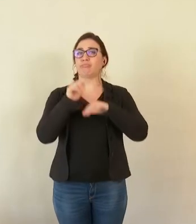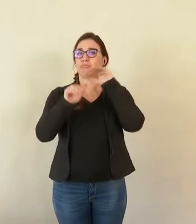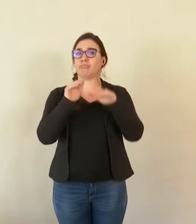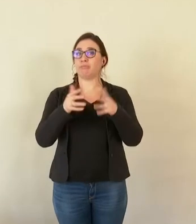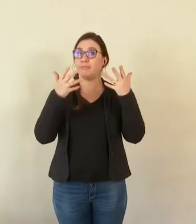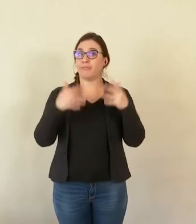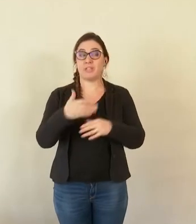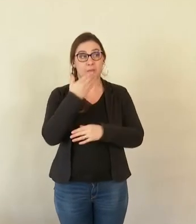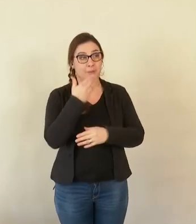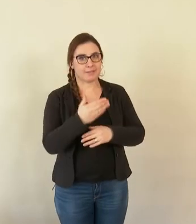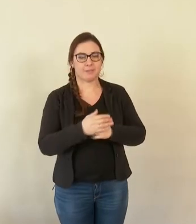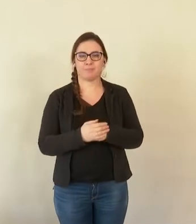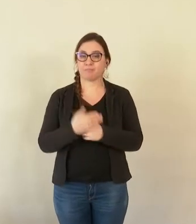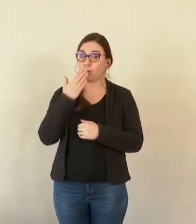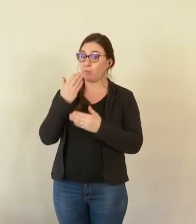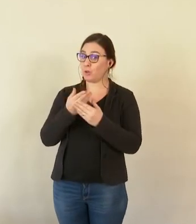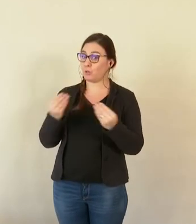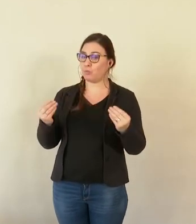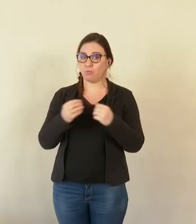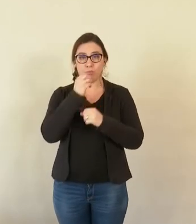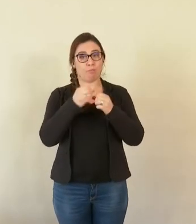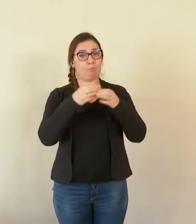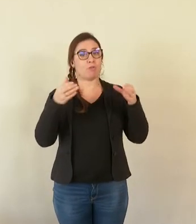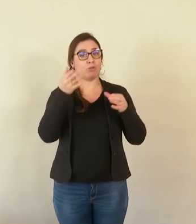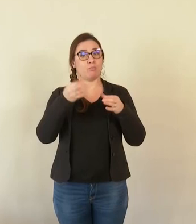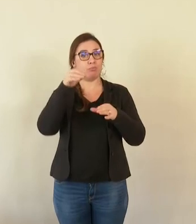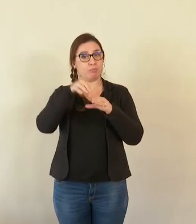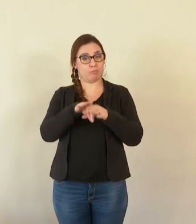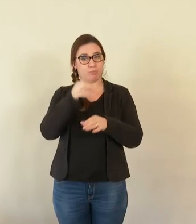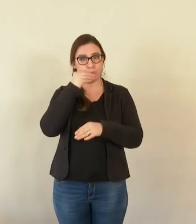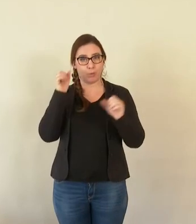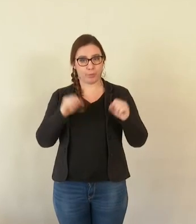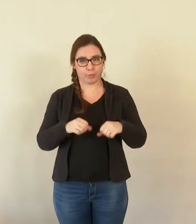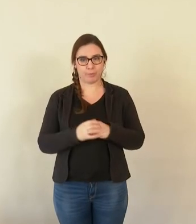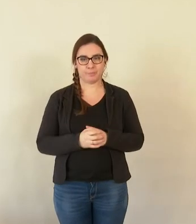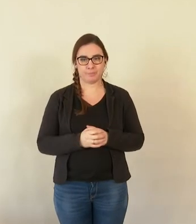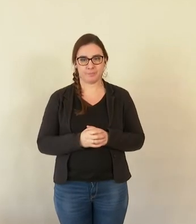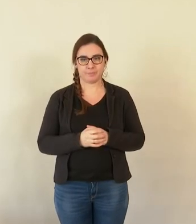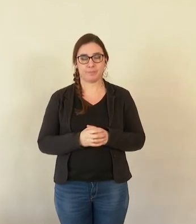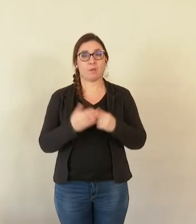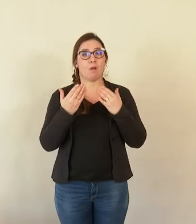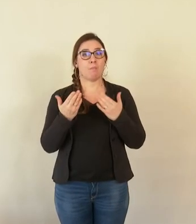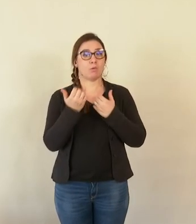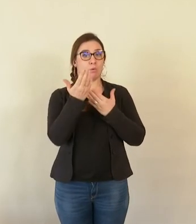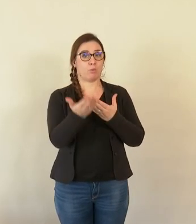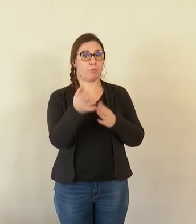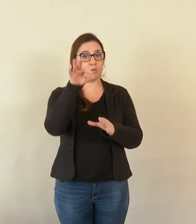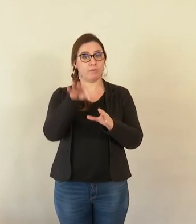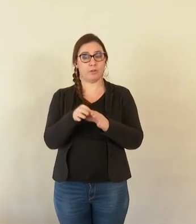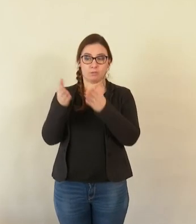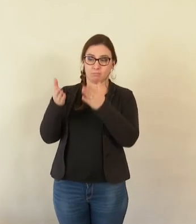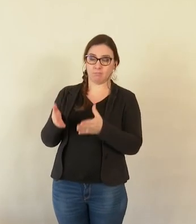merci merci beaucoup nous avons donc le quorum je vous propose de voter pour